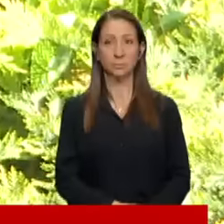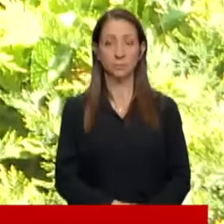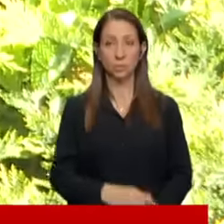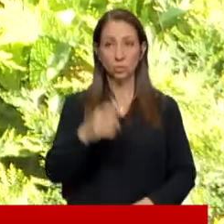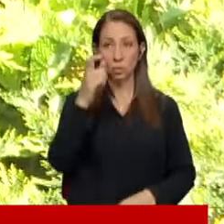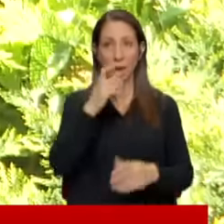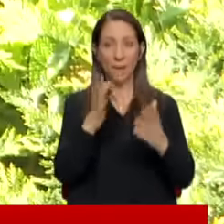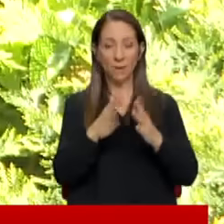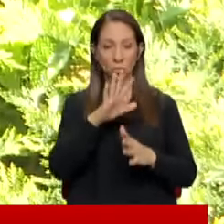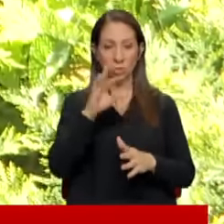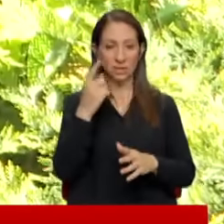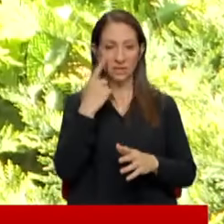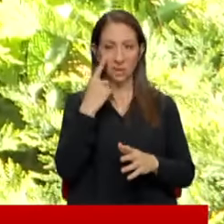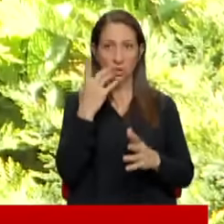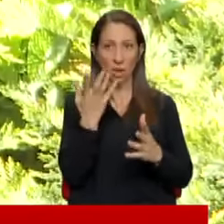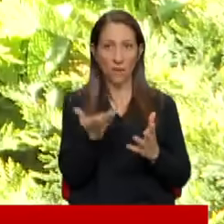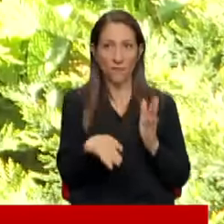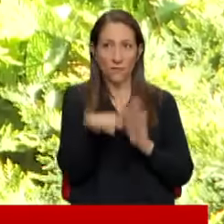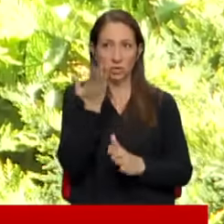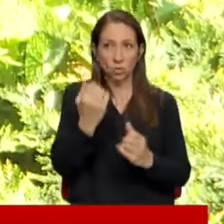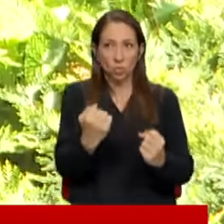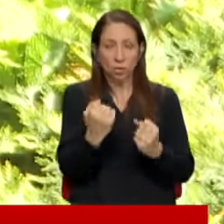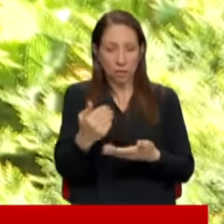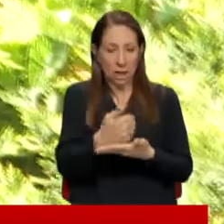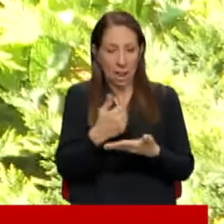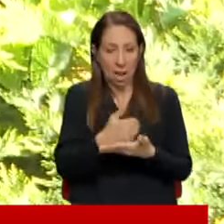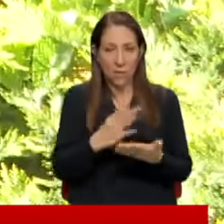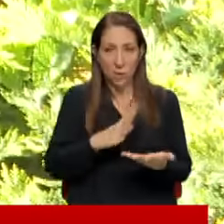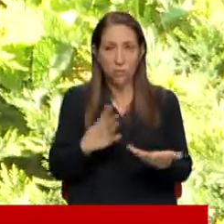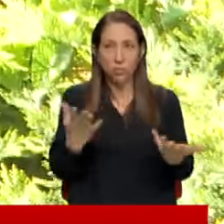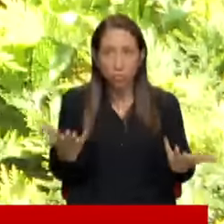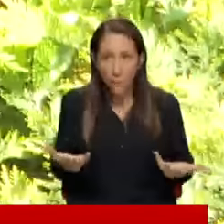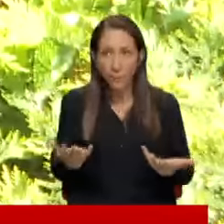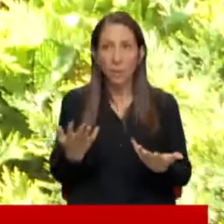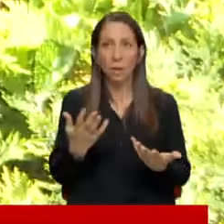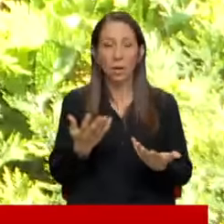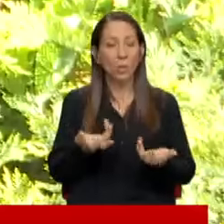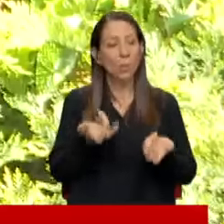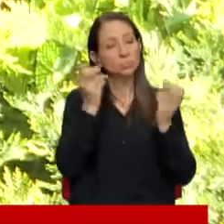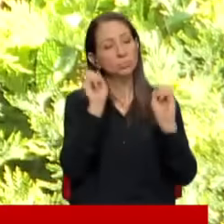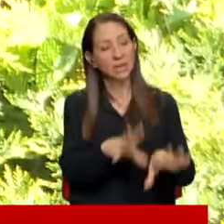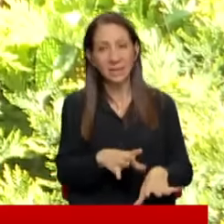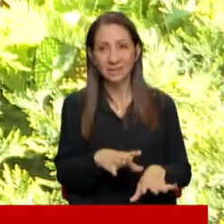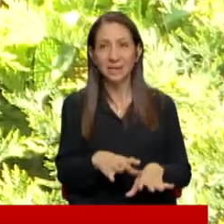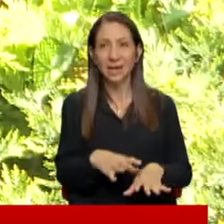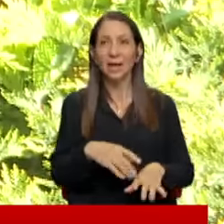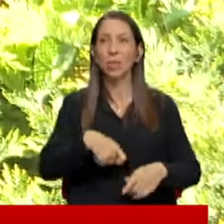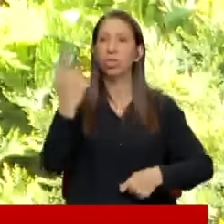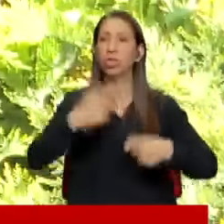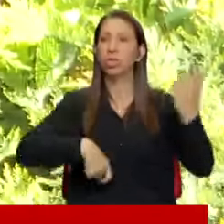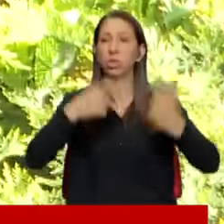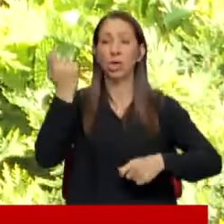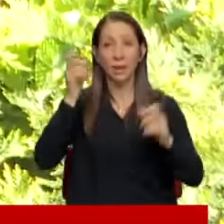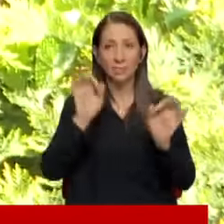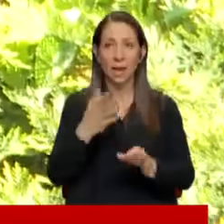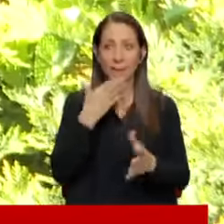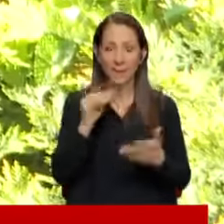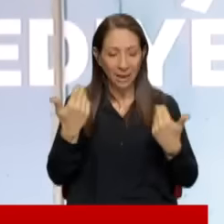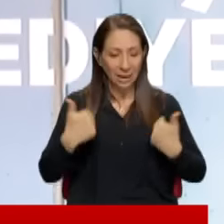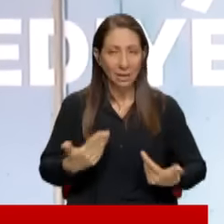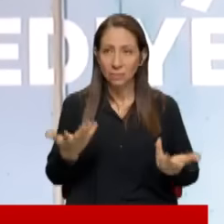Türkiye hemen hemen bütün devletlerden kat kat üstün gelirleri var bunun. E tabi başboş bırakırlarsa, sağa sola dağıtılırsa emekli